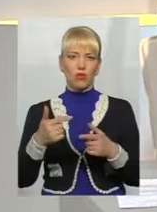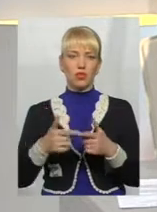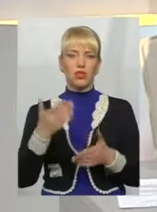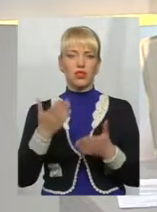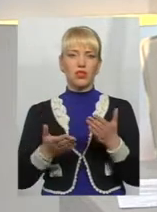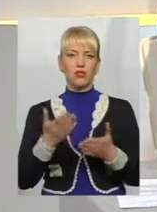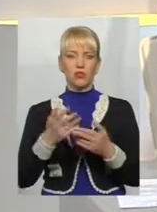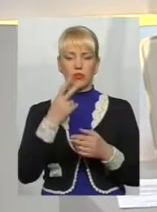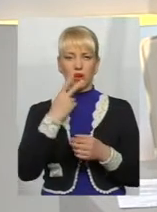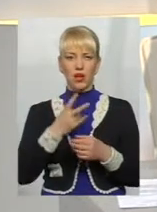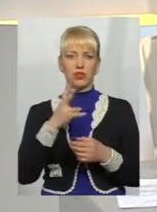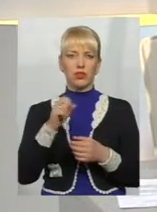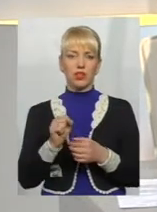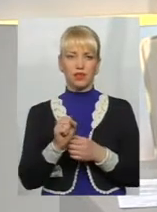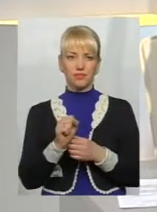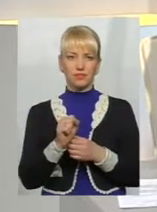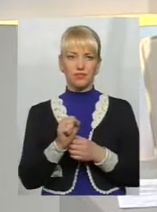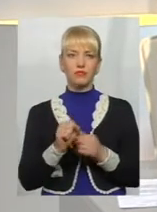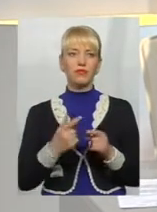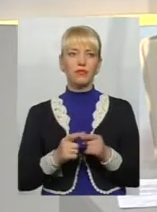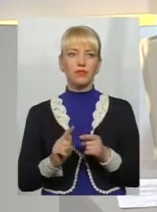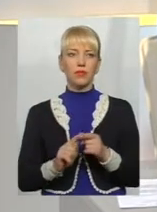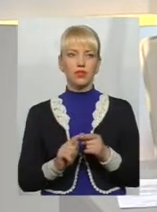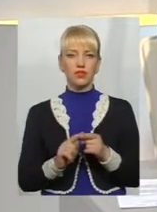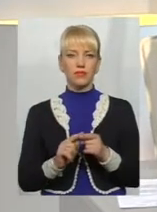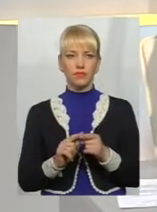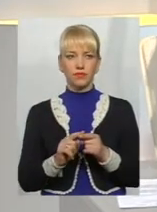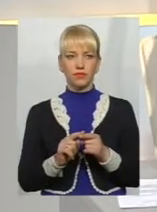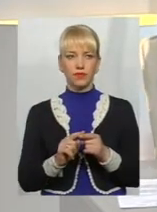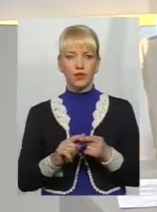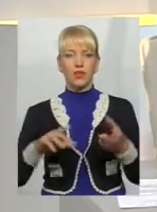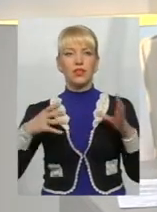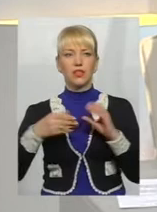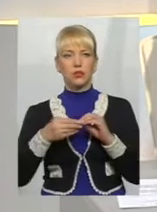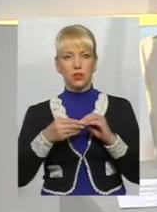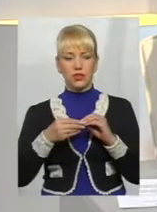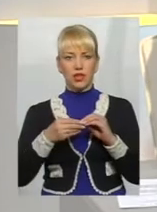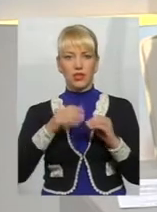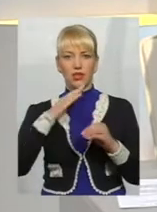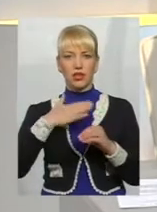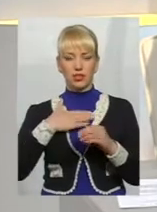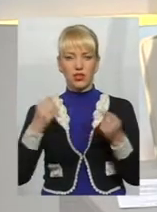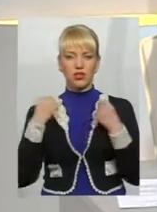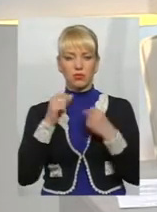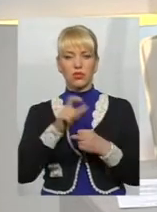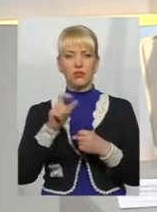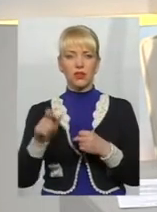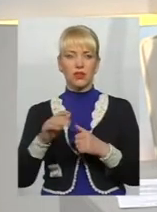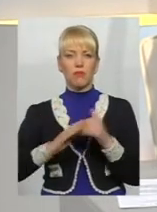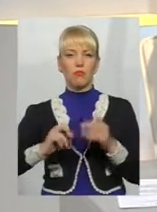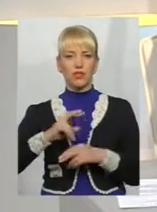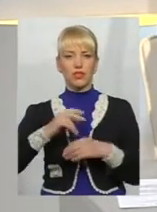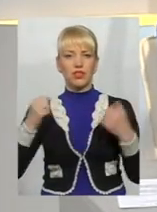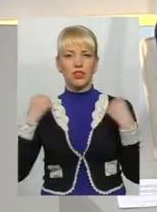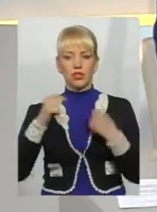якщо поглянути на ті, скажімо, результати наших спортсменів, професійних